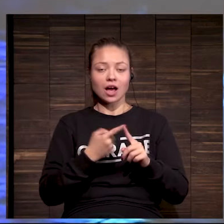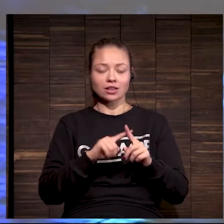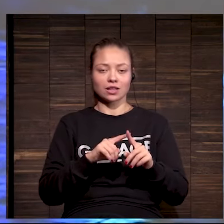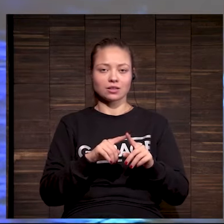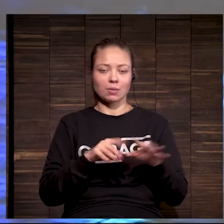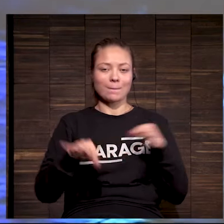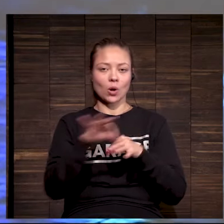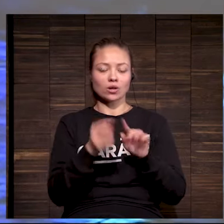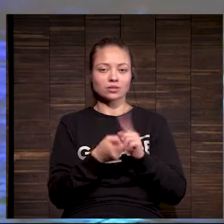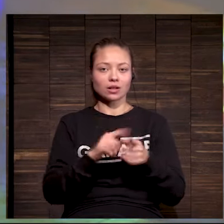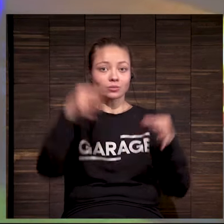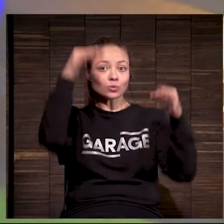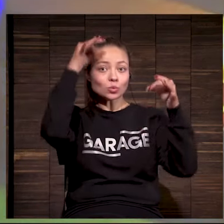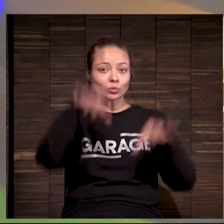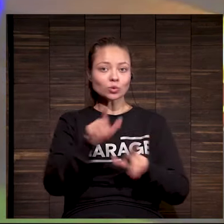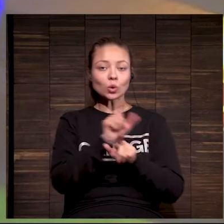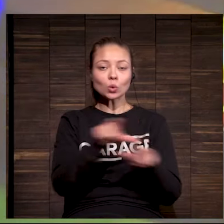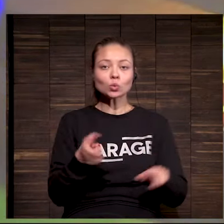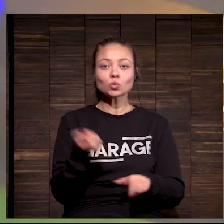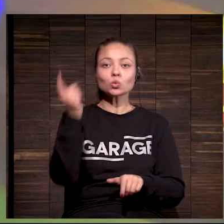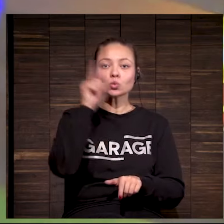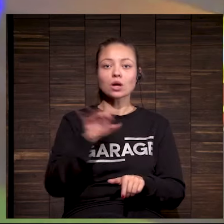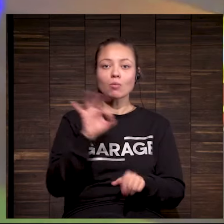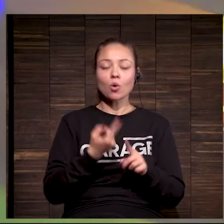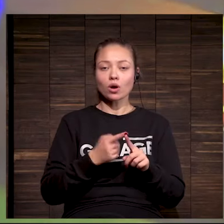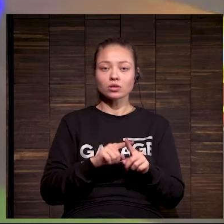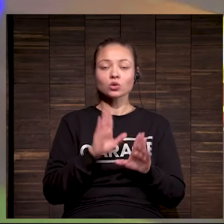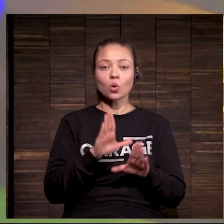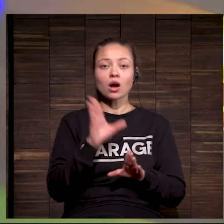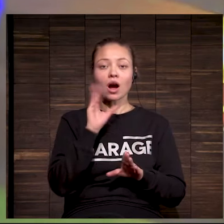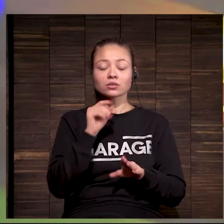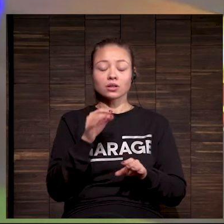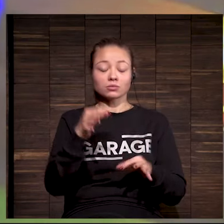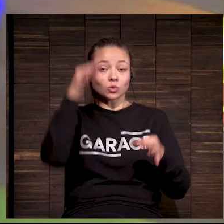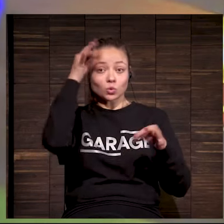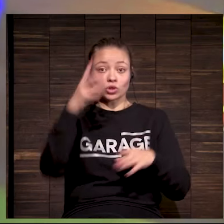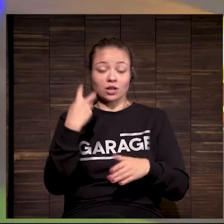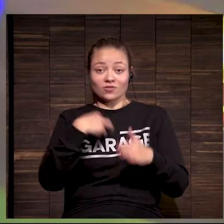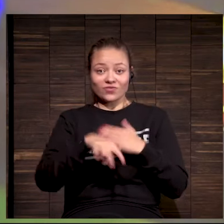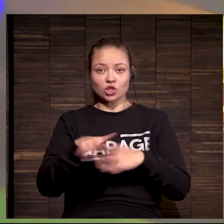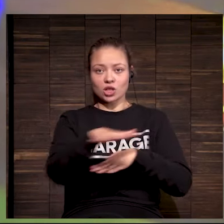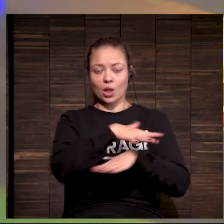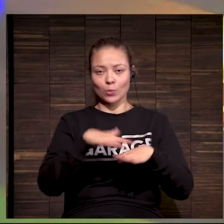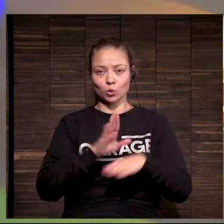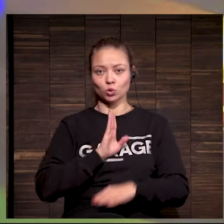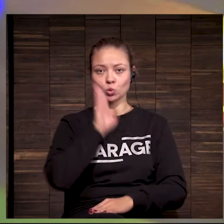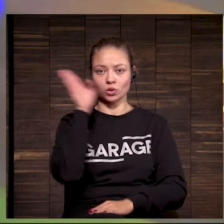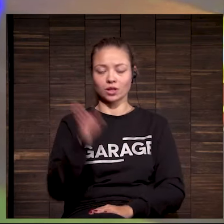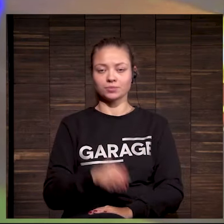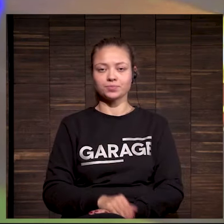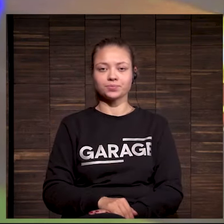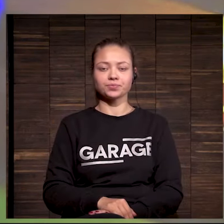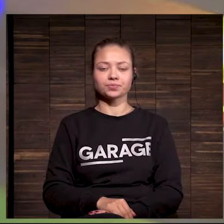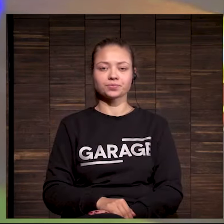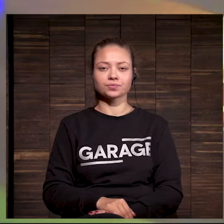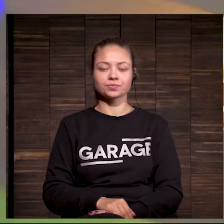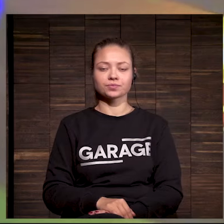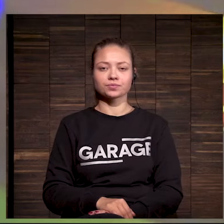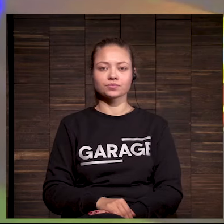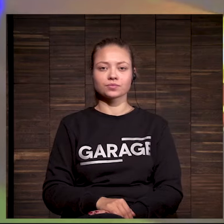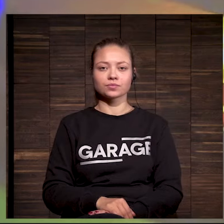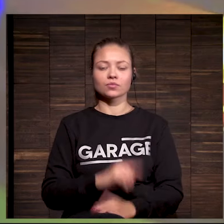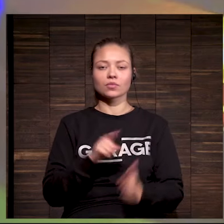стал все три за люди узнали про него только когда случайно вышли на площадь это в